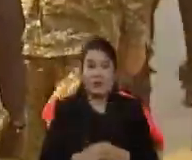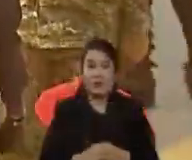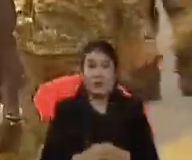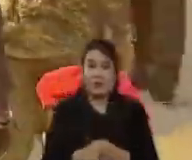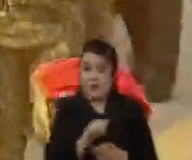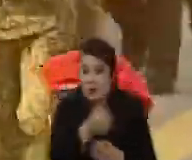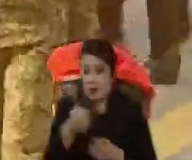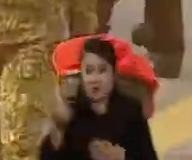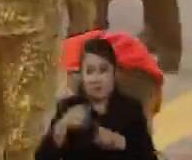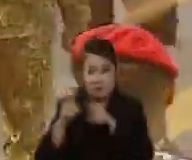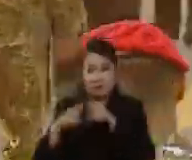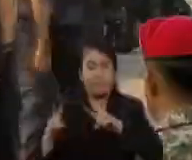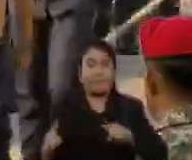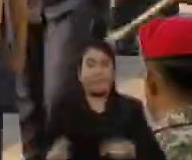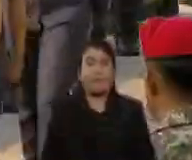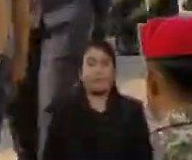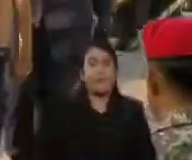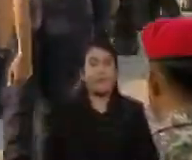Force.